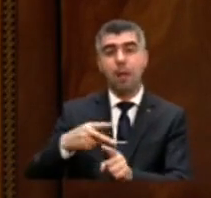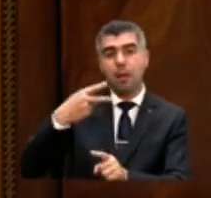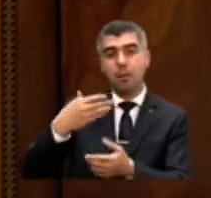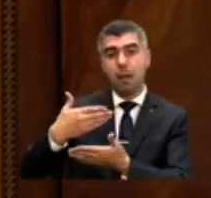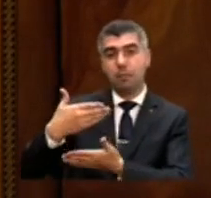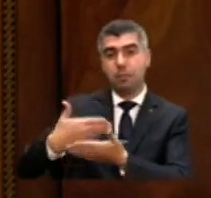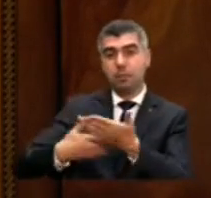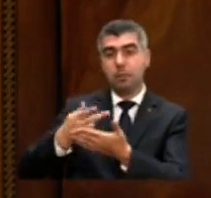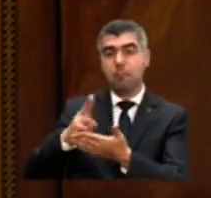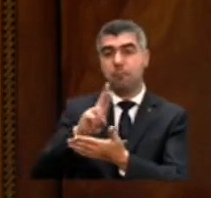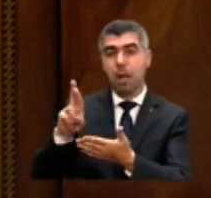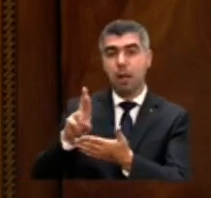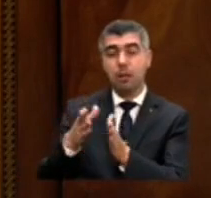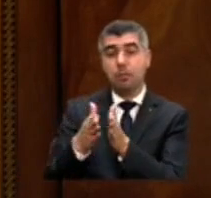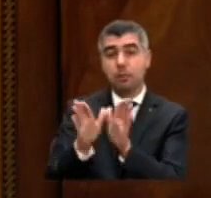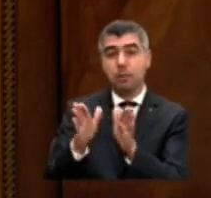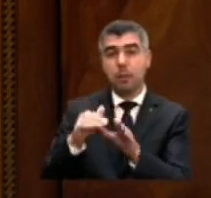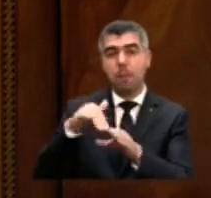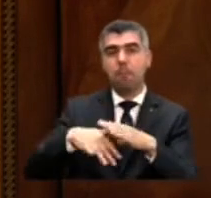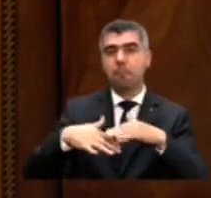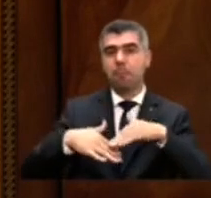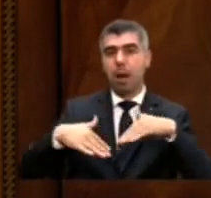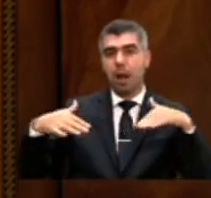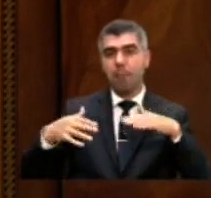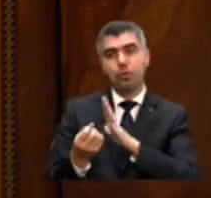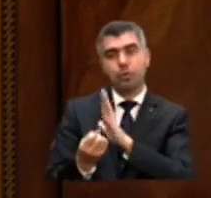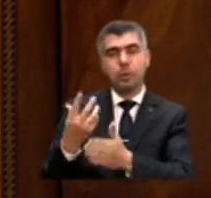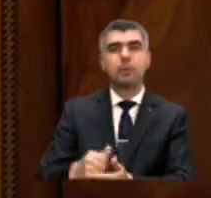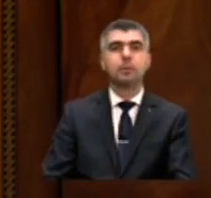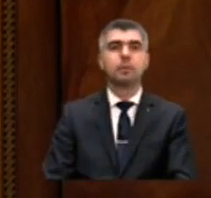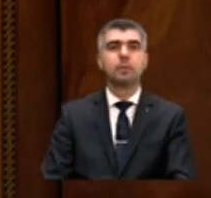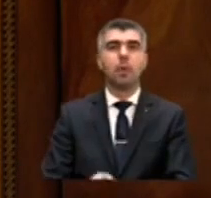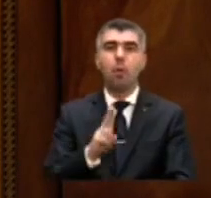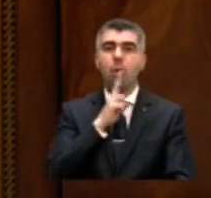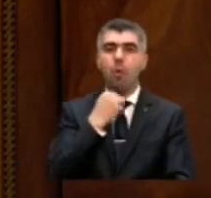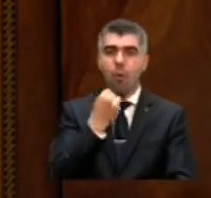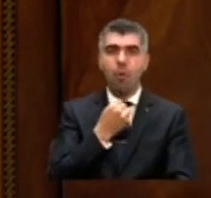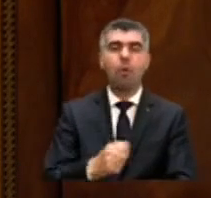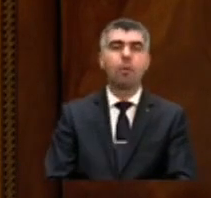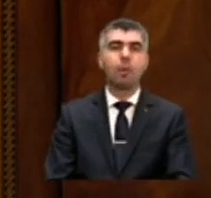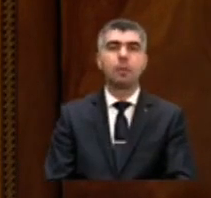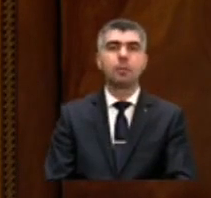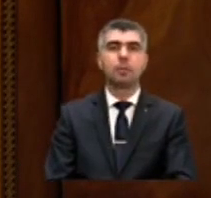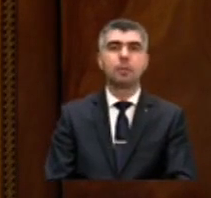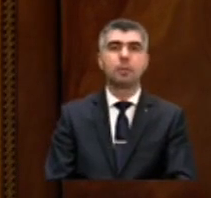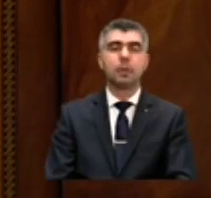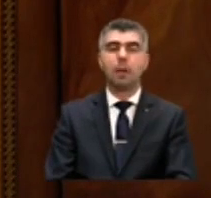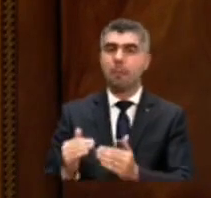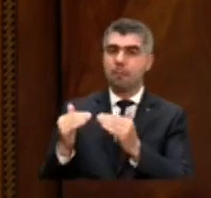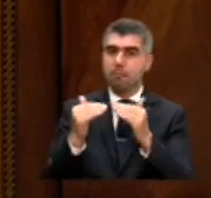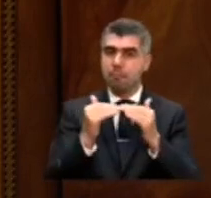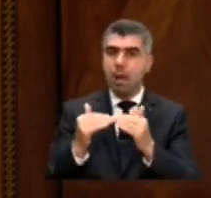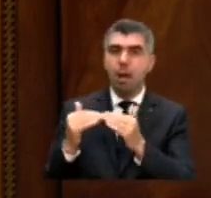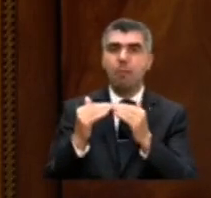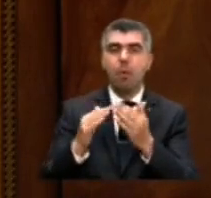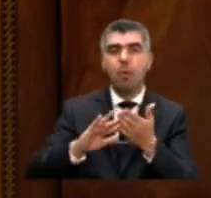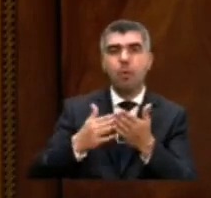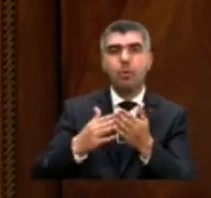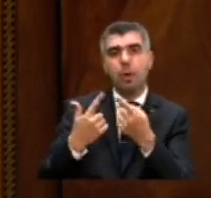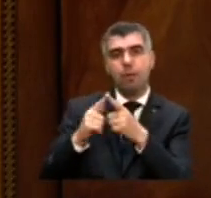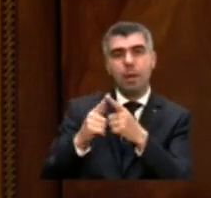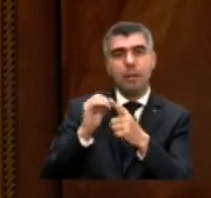السامي. بمناسبة افتتاح الولاية الشرعية، ستسعى الحكومة لضمان تناسق وتكامل